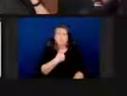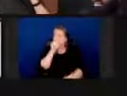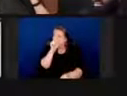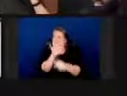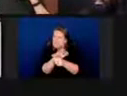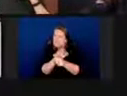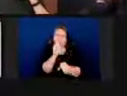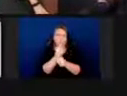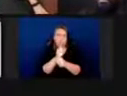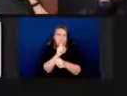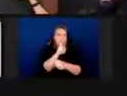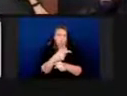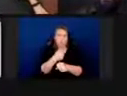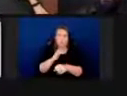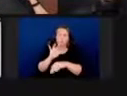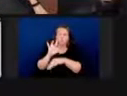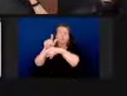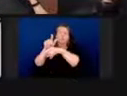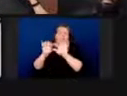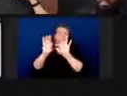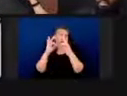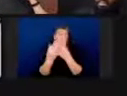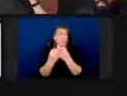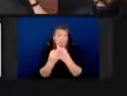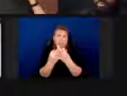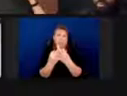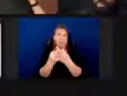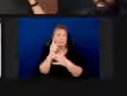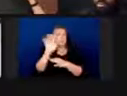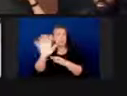لكي نلتزم طبعا بهذا